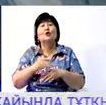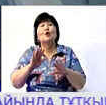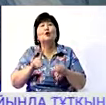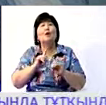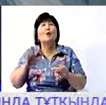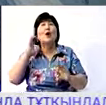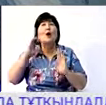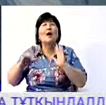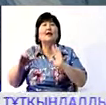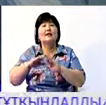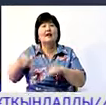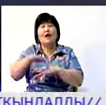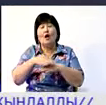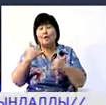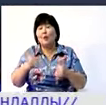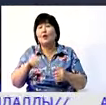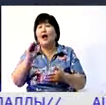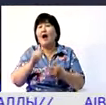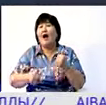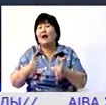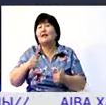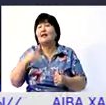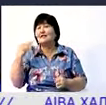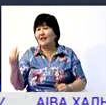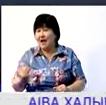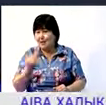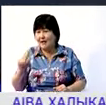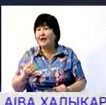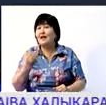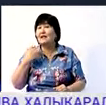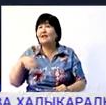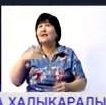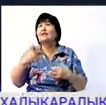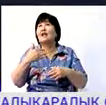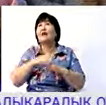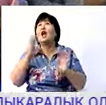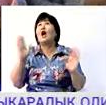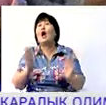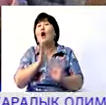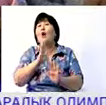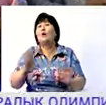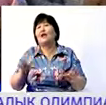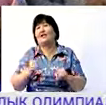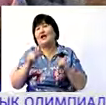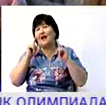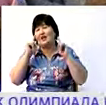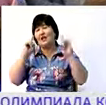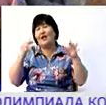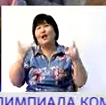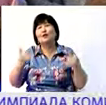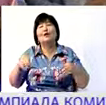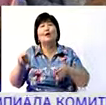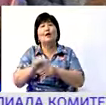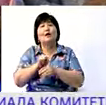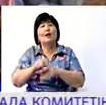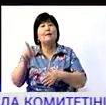бөлек. Тыңдарман қауым бұрын ақындардың тек айтысқандарын тамашаласа, сыр сахнасында әуелете ән де шырқады. Сондай ақ тәлімі